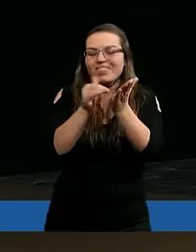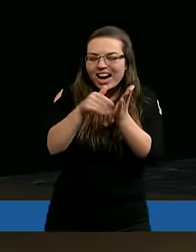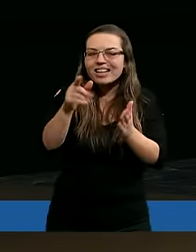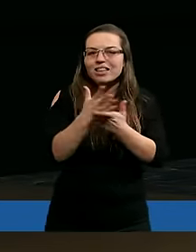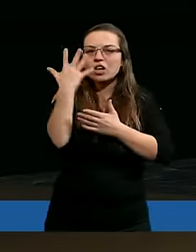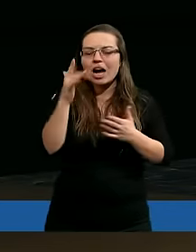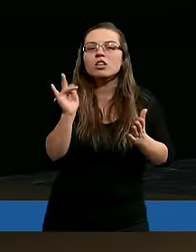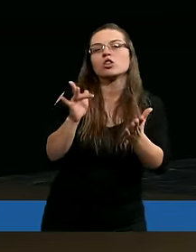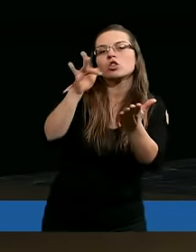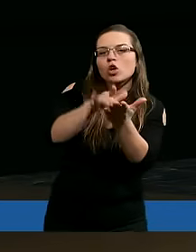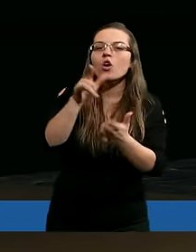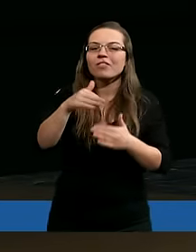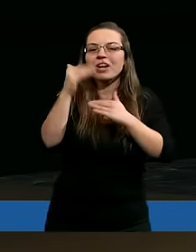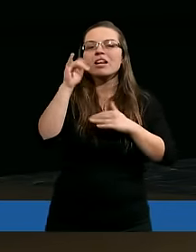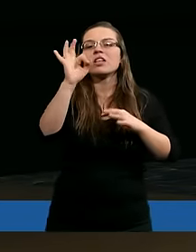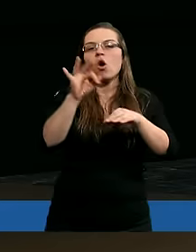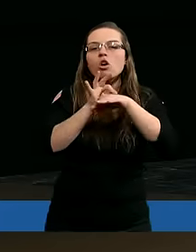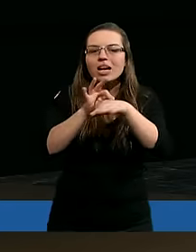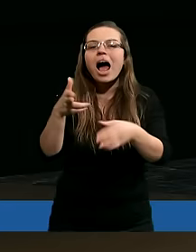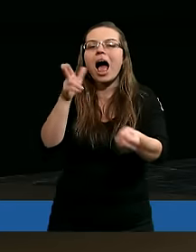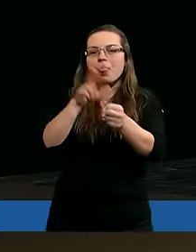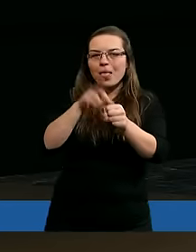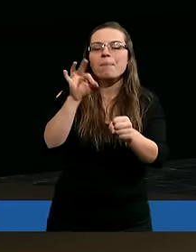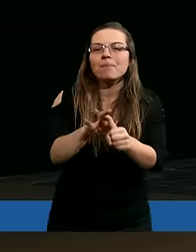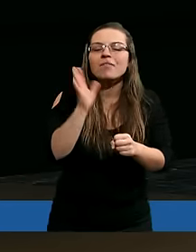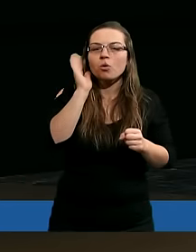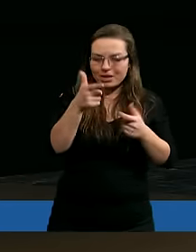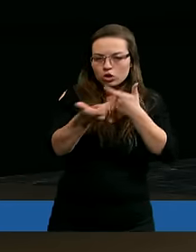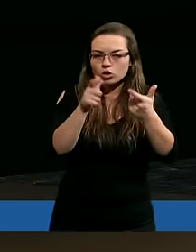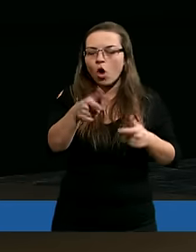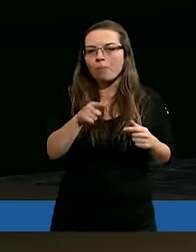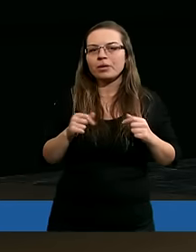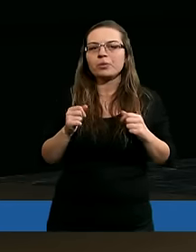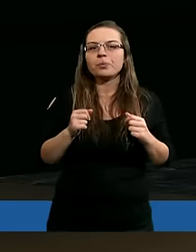rękę i dotknij jego kości i jego ciała, a na pewno będzie ci zło rzeczył w oczy.